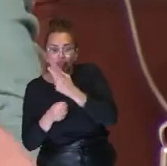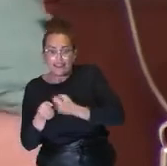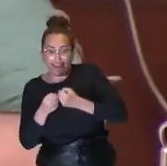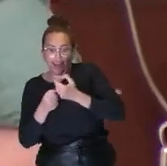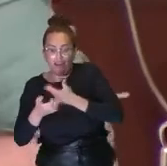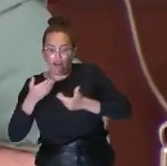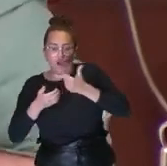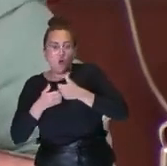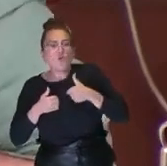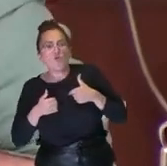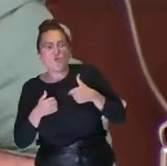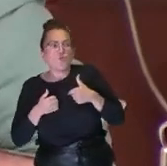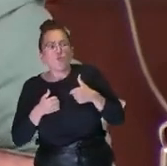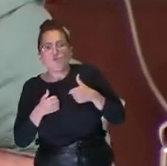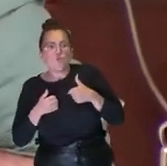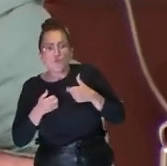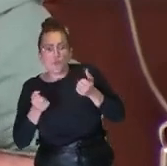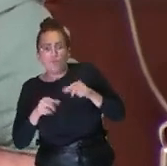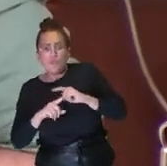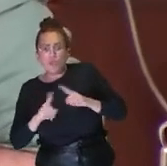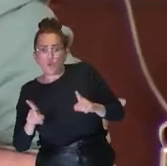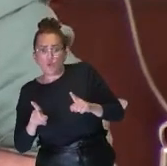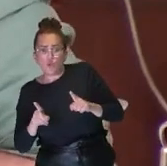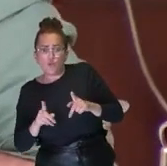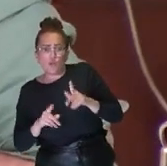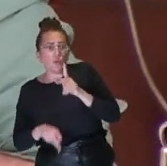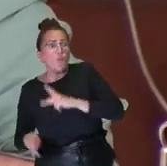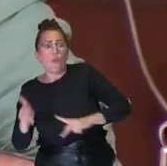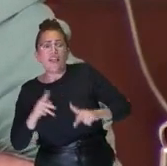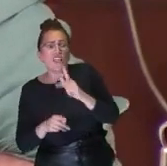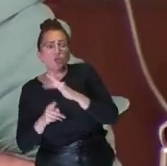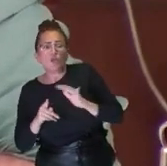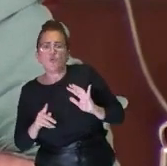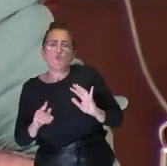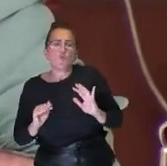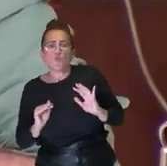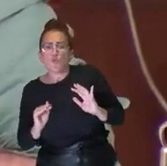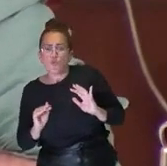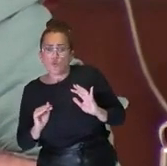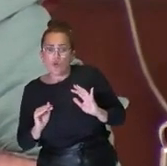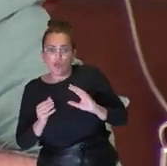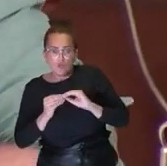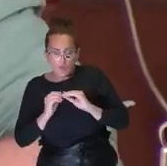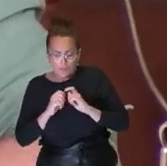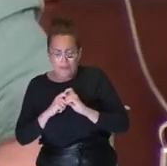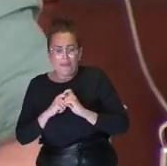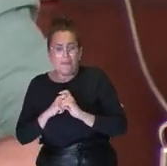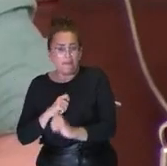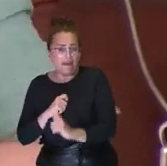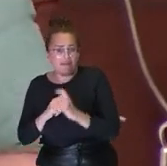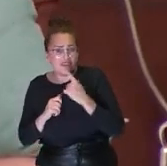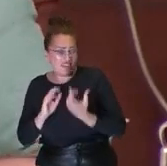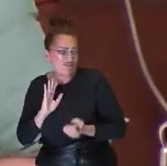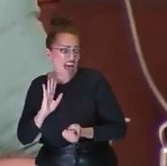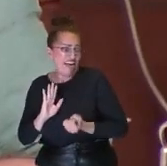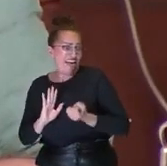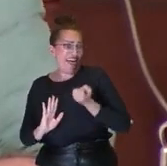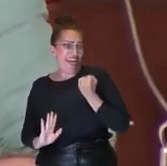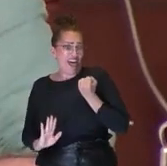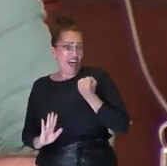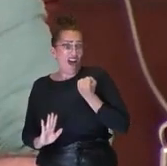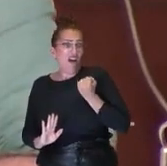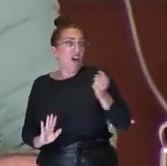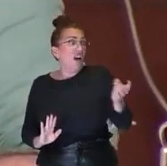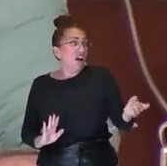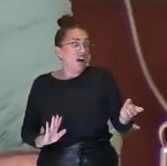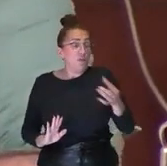sociaux rencontrent des difficultés, derrière c'est l'ensemble de la filière de la construction et du bâtiment qui est